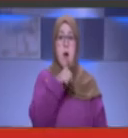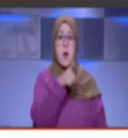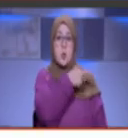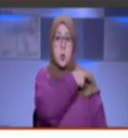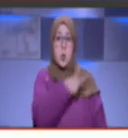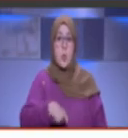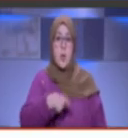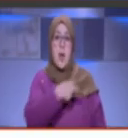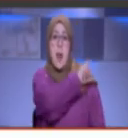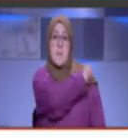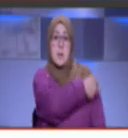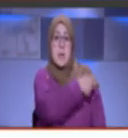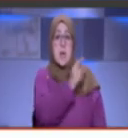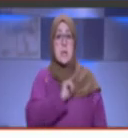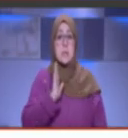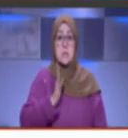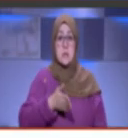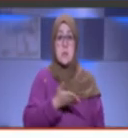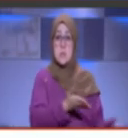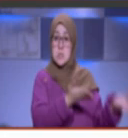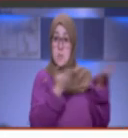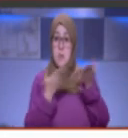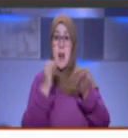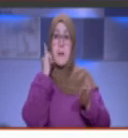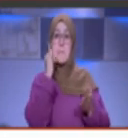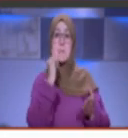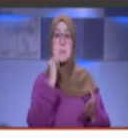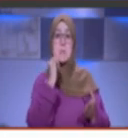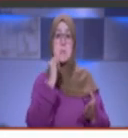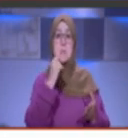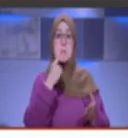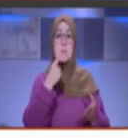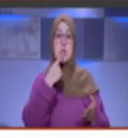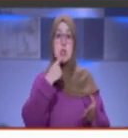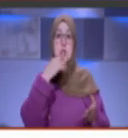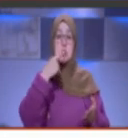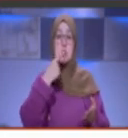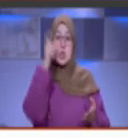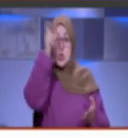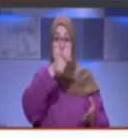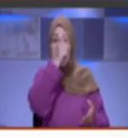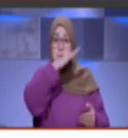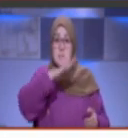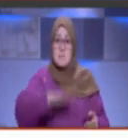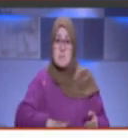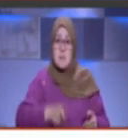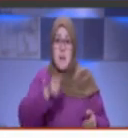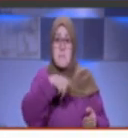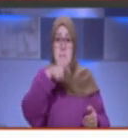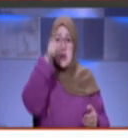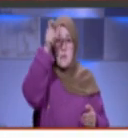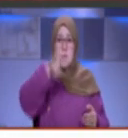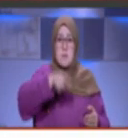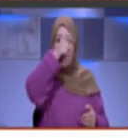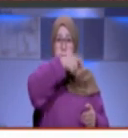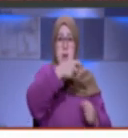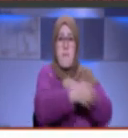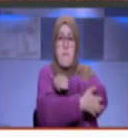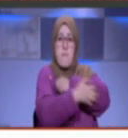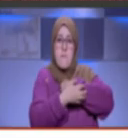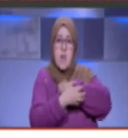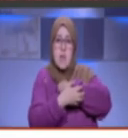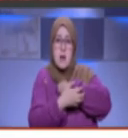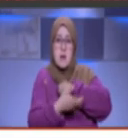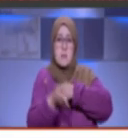أعلنت الحكومة الألمانية اعتزامها استقبال 50 قاصرا من مخيمات المهاجرين في اليونان. أوضحت الداخلية الألمانية